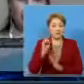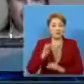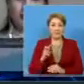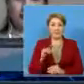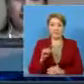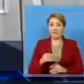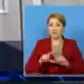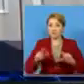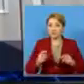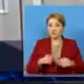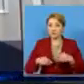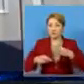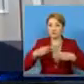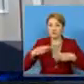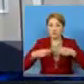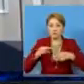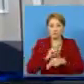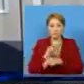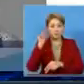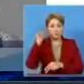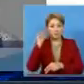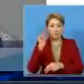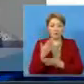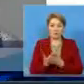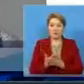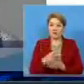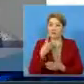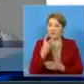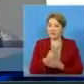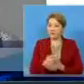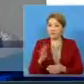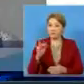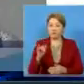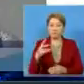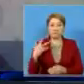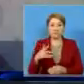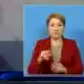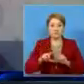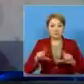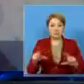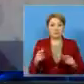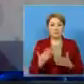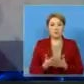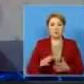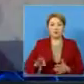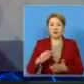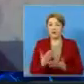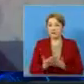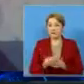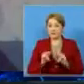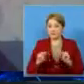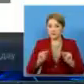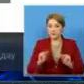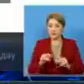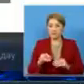апреля школы перешли на дистанционную форму обучения. Проанализировав 403 общеобразовательных заведения области, в которых преподают